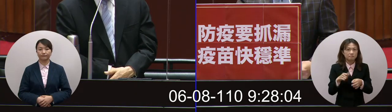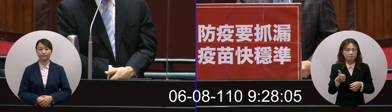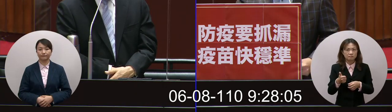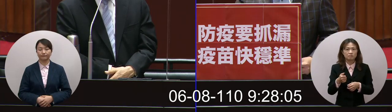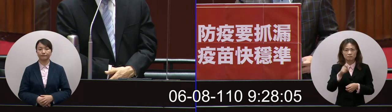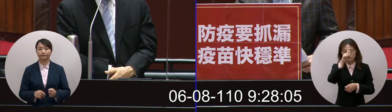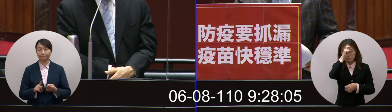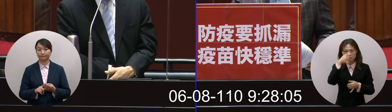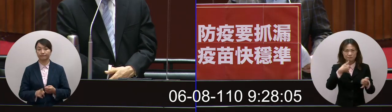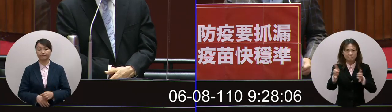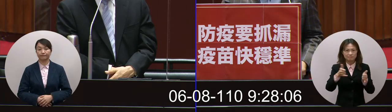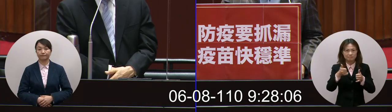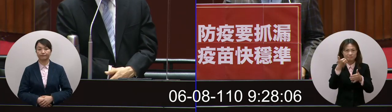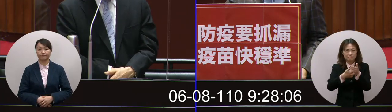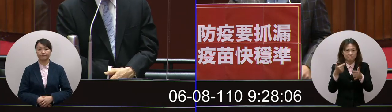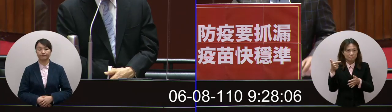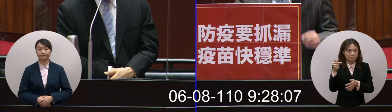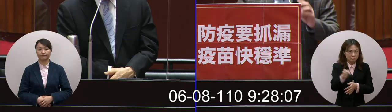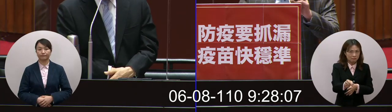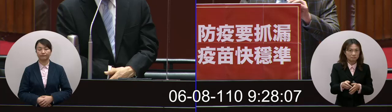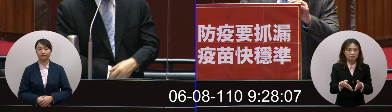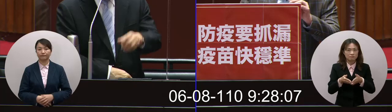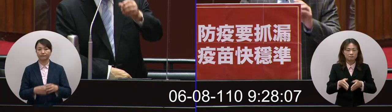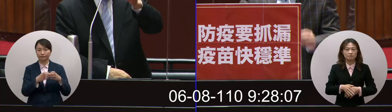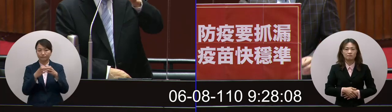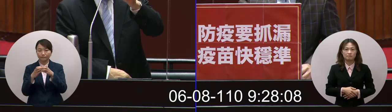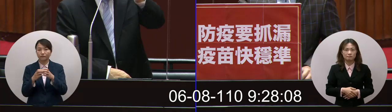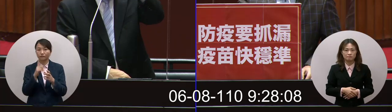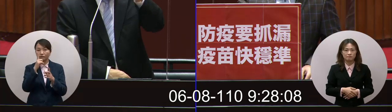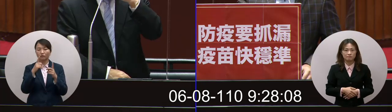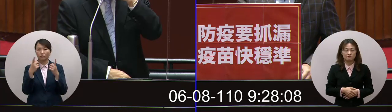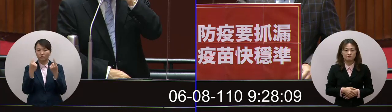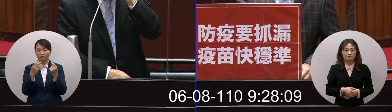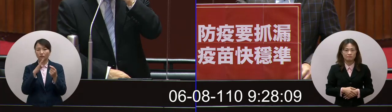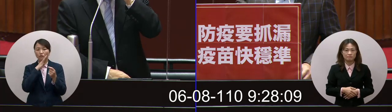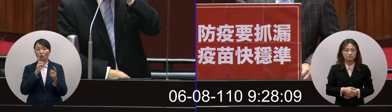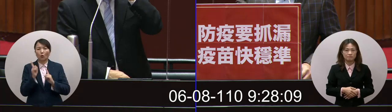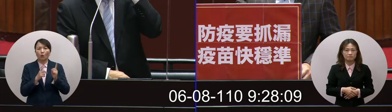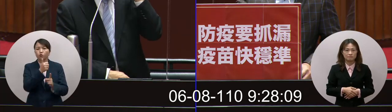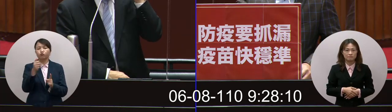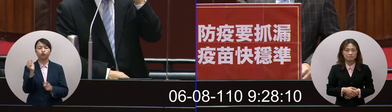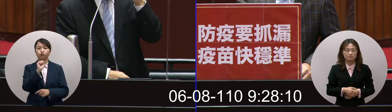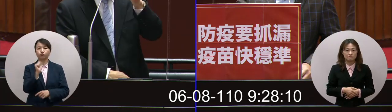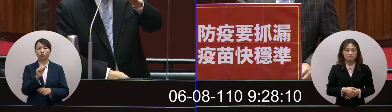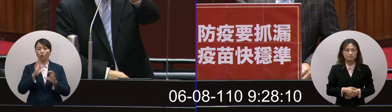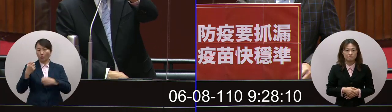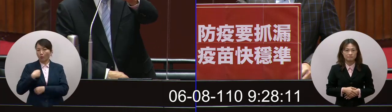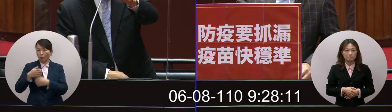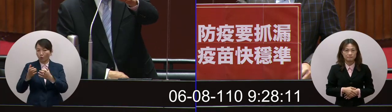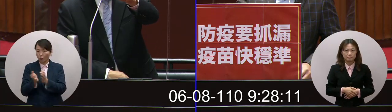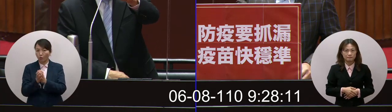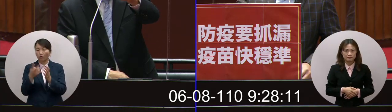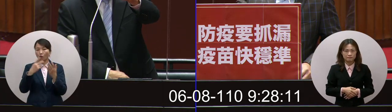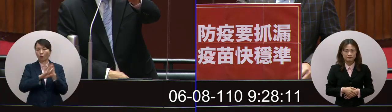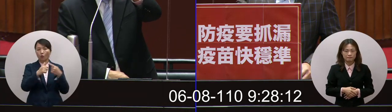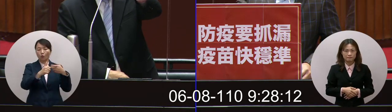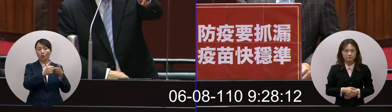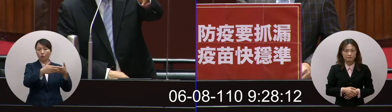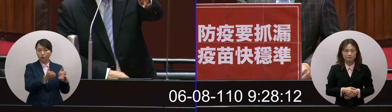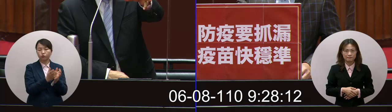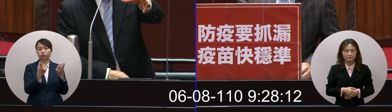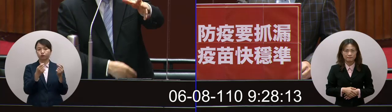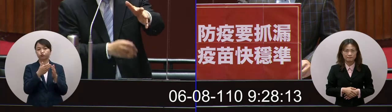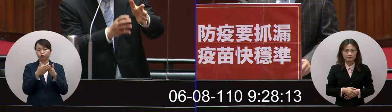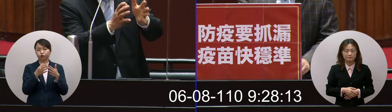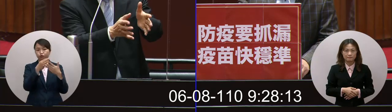啊，这会当为行政部门开始做 起。是程序尔尔，连走嘛袂使，所以唔呐讲无，伊个教育部吼，我